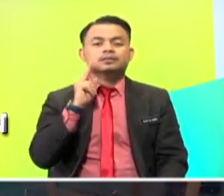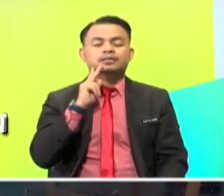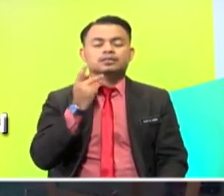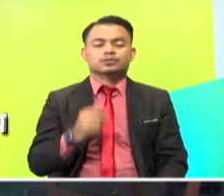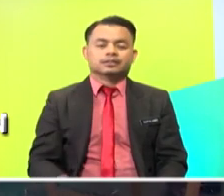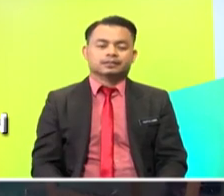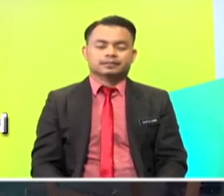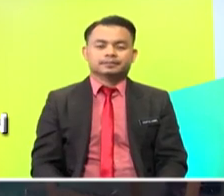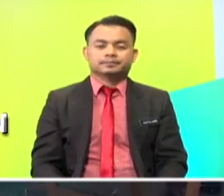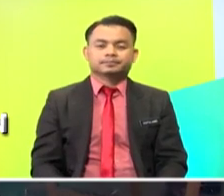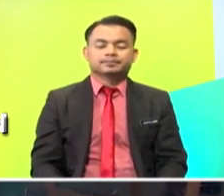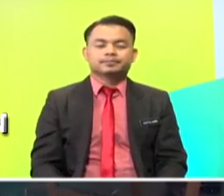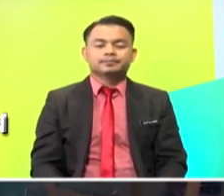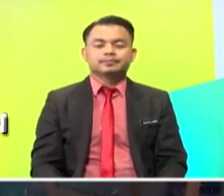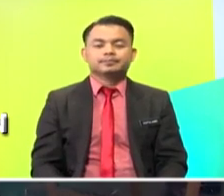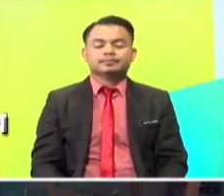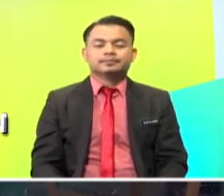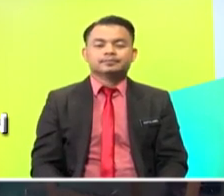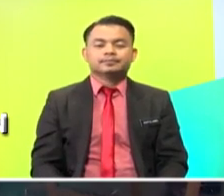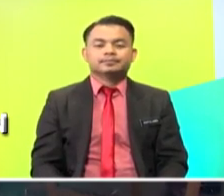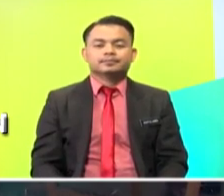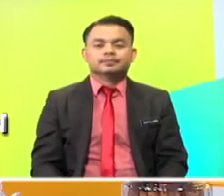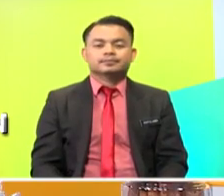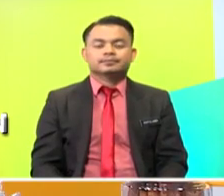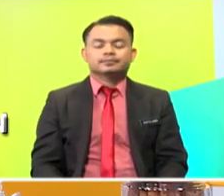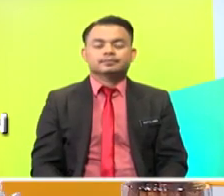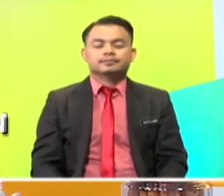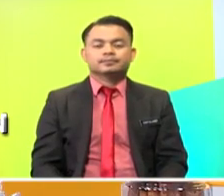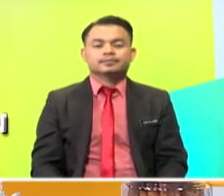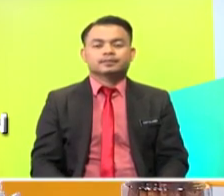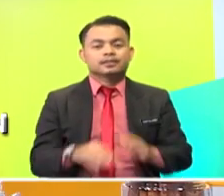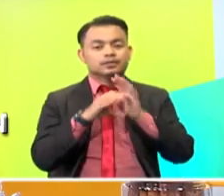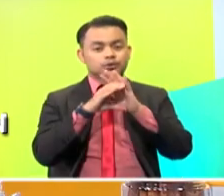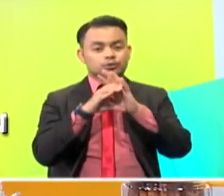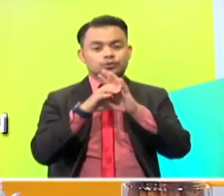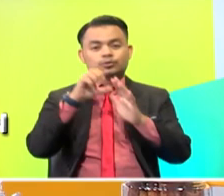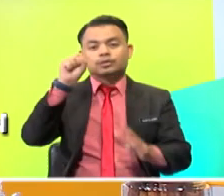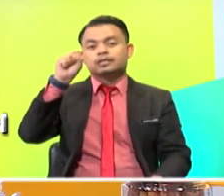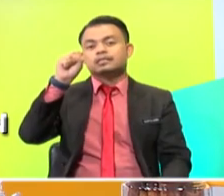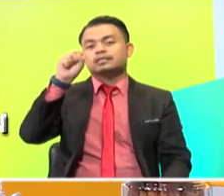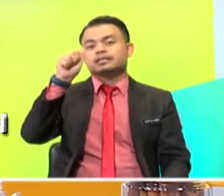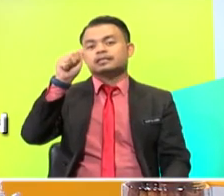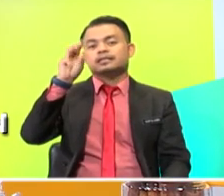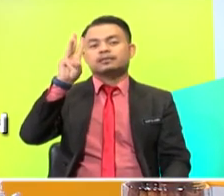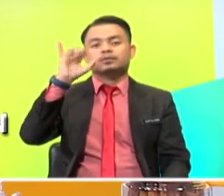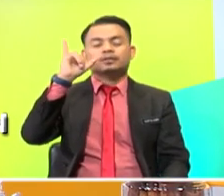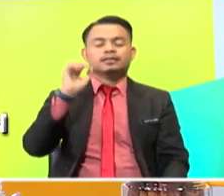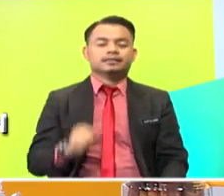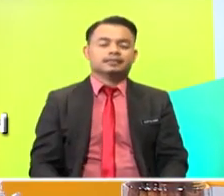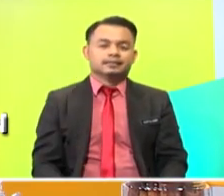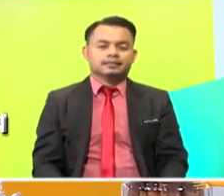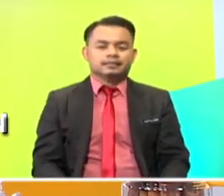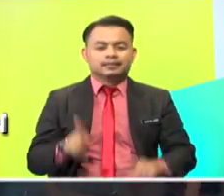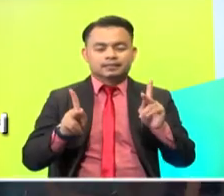Ayu sayuran Oke seperti Sayu sawit ah